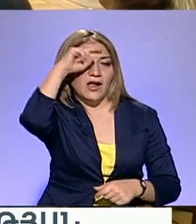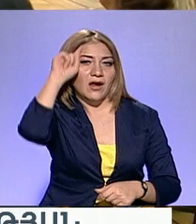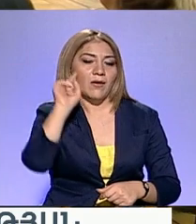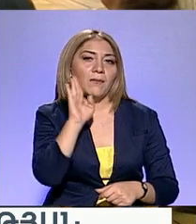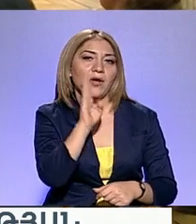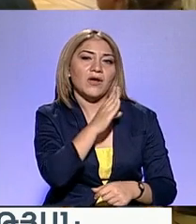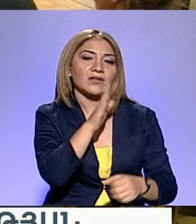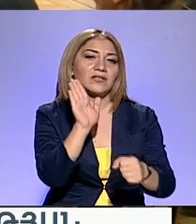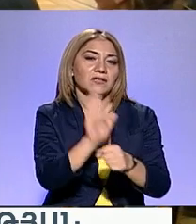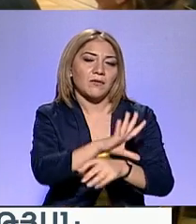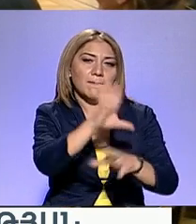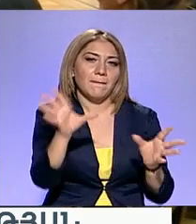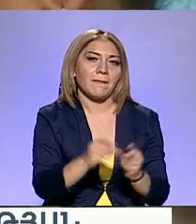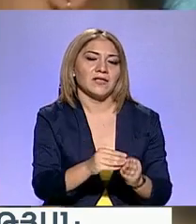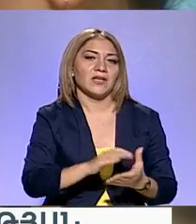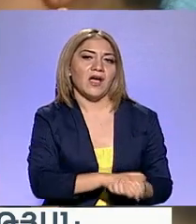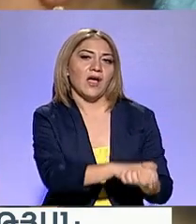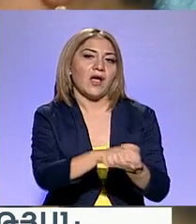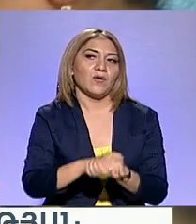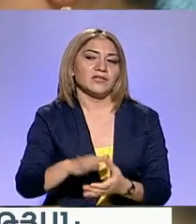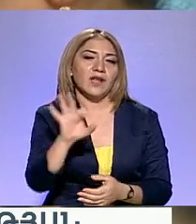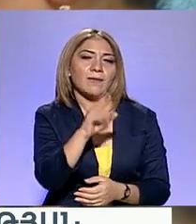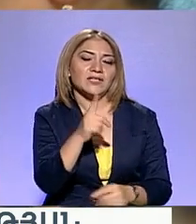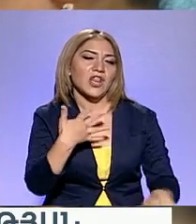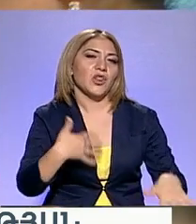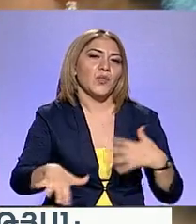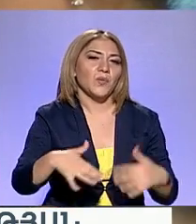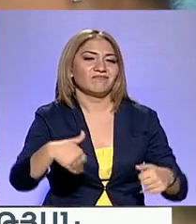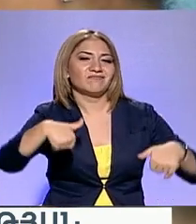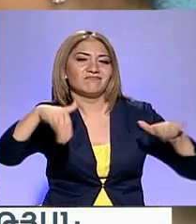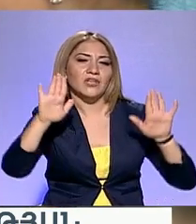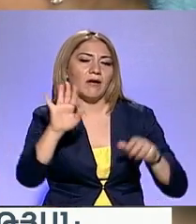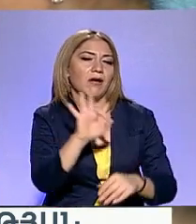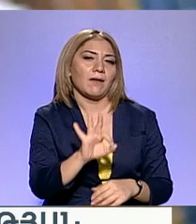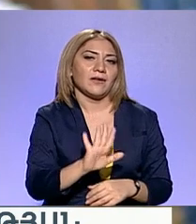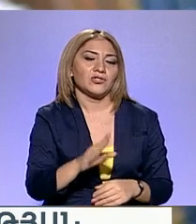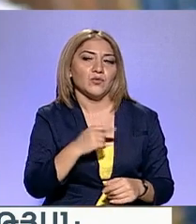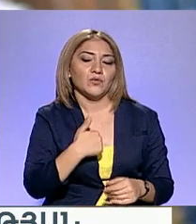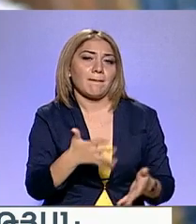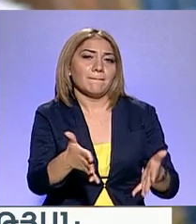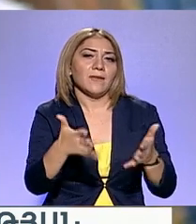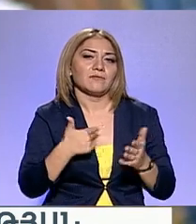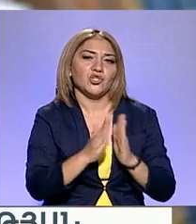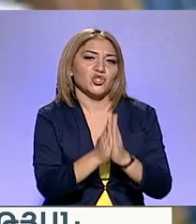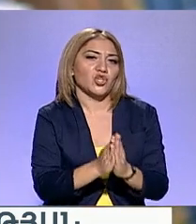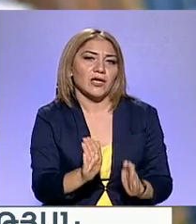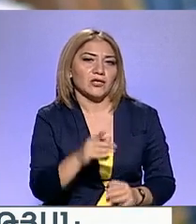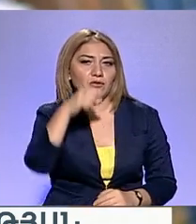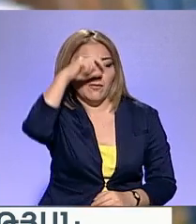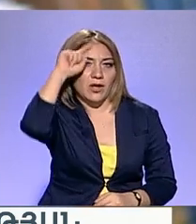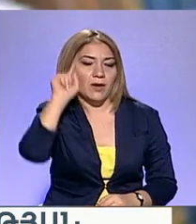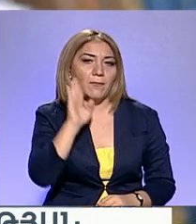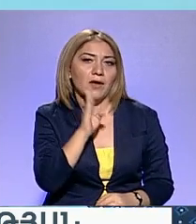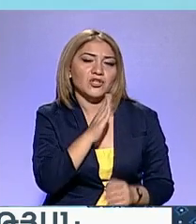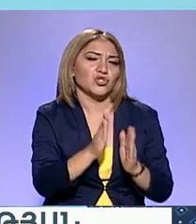անում միանալ հանուն խաղաղության, բայց սա բնավ թուլության նշան չէ։ Ուզում եմ հստակ լինի, որ մենք չենք խնդրում ադրբեջանցի